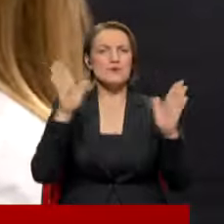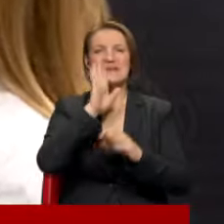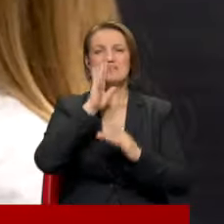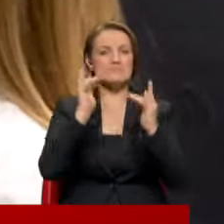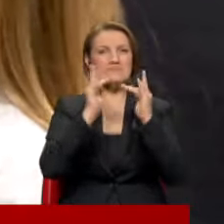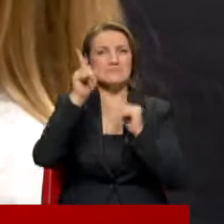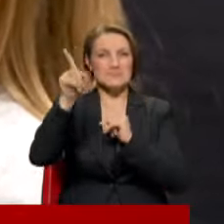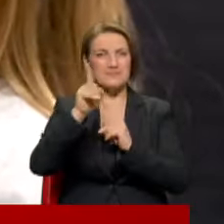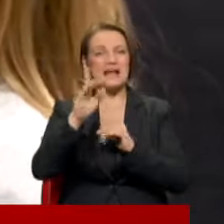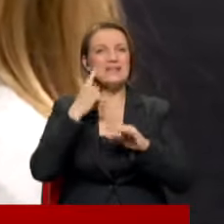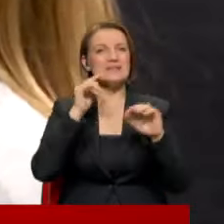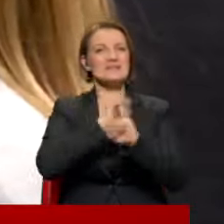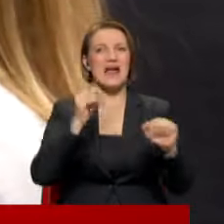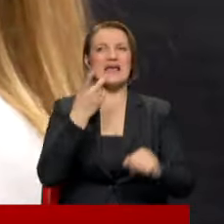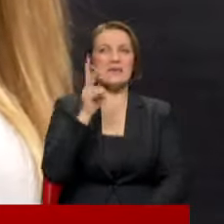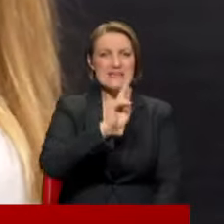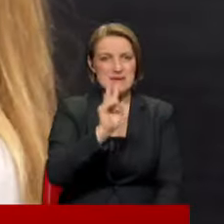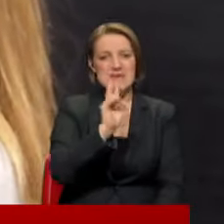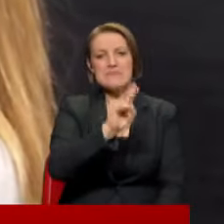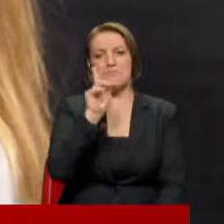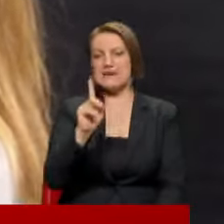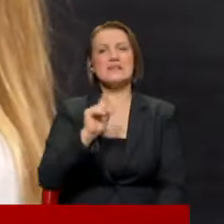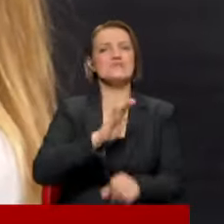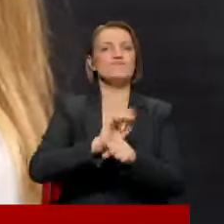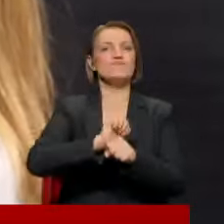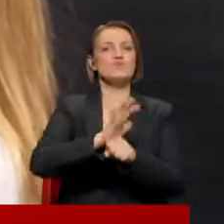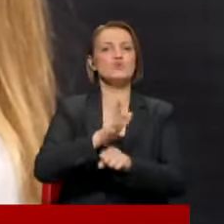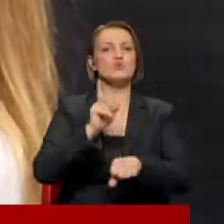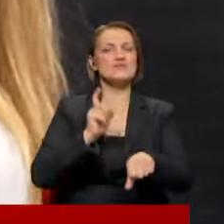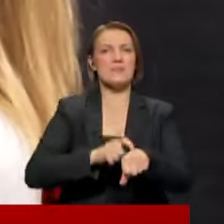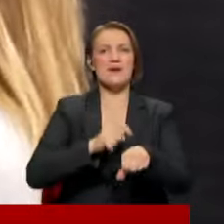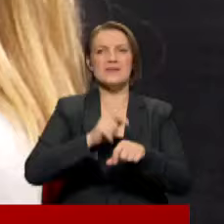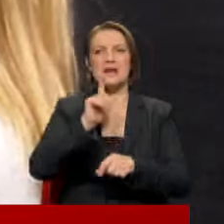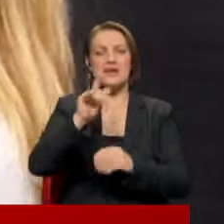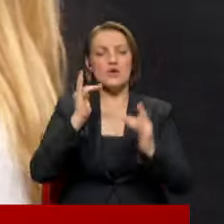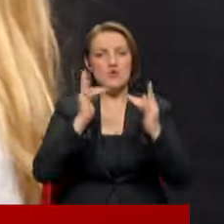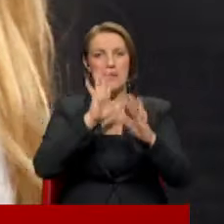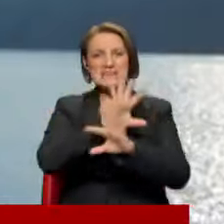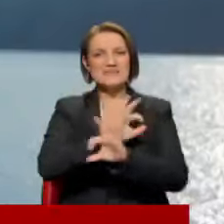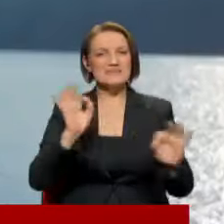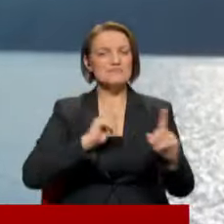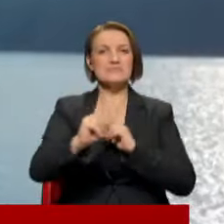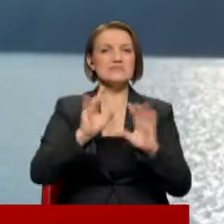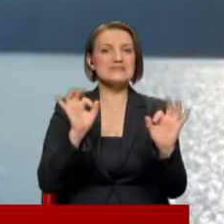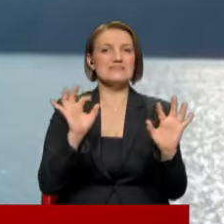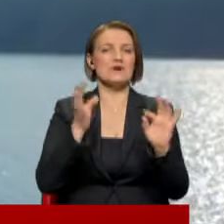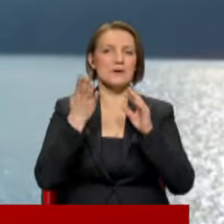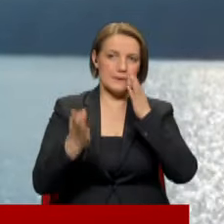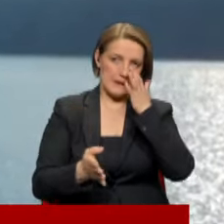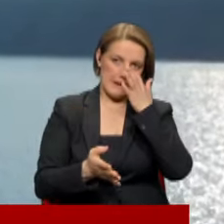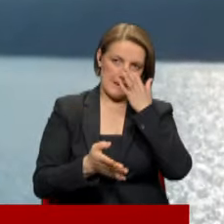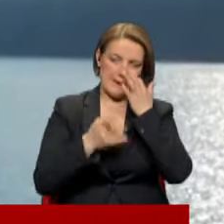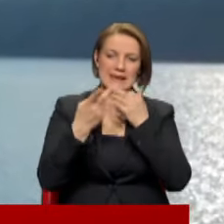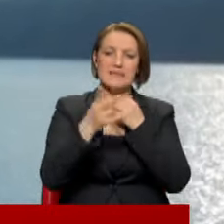yazdığı yıllar 2020 ve 2020 bir Çünkü pandemi döneminde neredeyse köprüden Kimse geçmedi ve Yavuz Sultan Selim